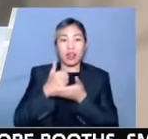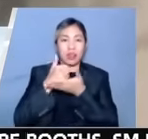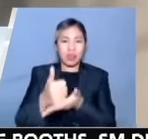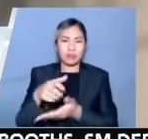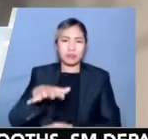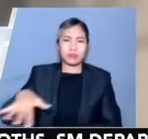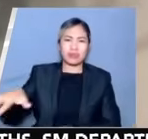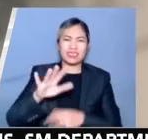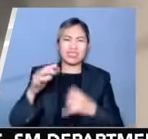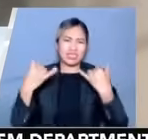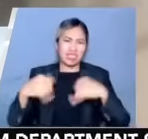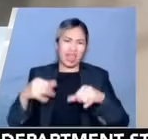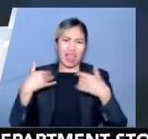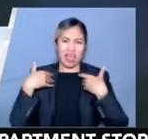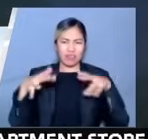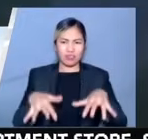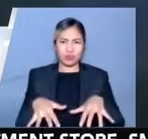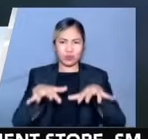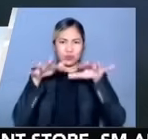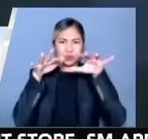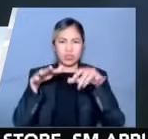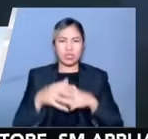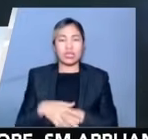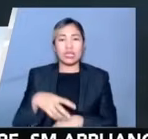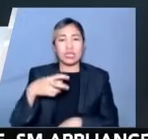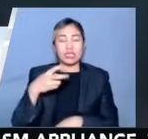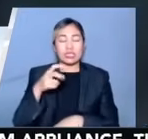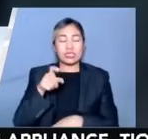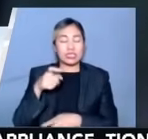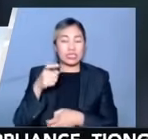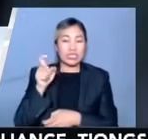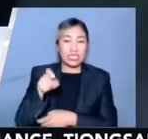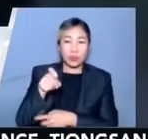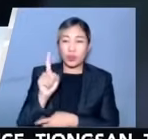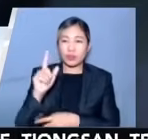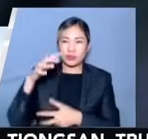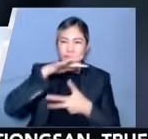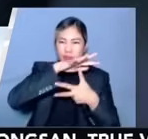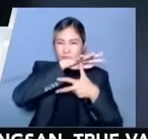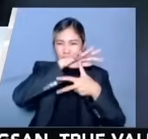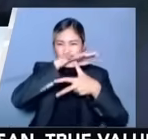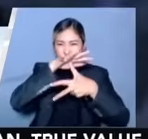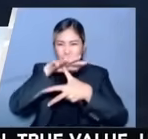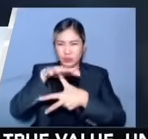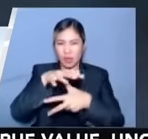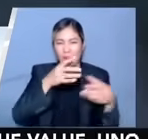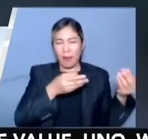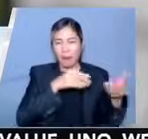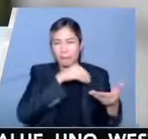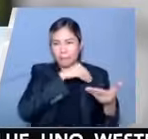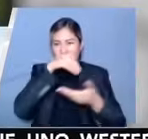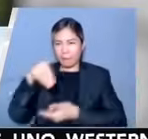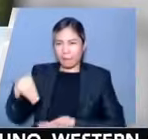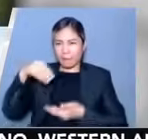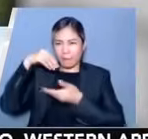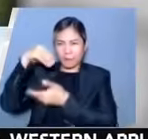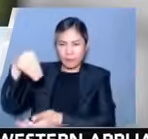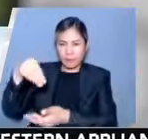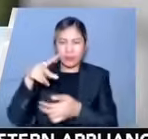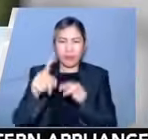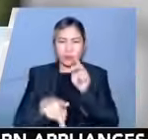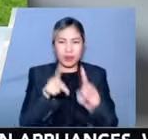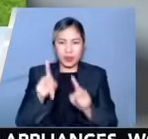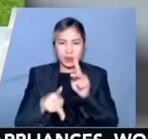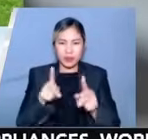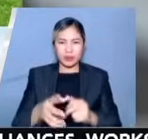baha Kinailangan ng mga chopper para maibaba sa bubong ang mga gusali ang ng mga gusali ang relief goods Ganyan din po ang paraan para